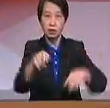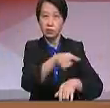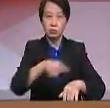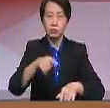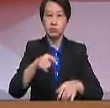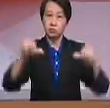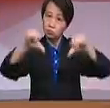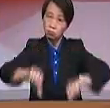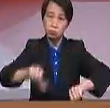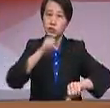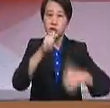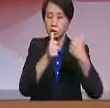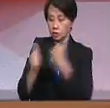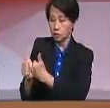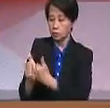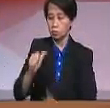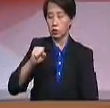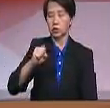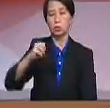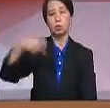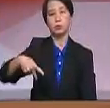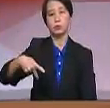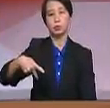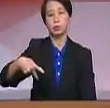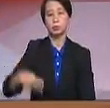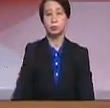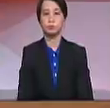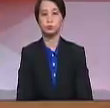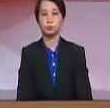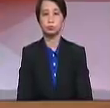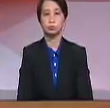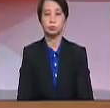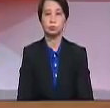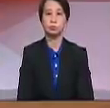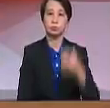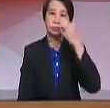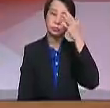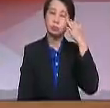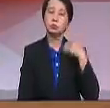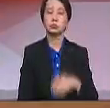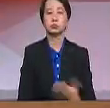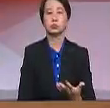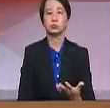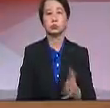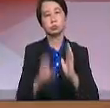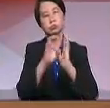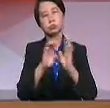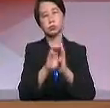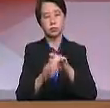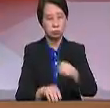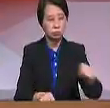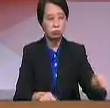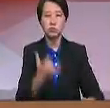dan gagal mematuhi SOP yang dikeluarkan oleh kerajaan. Antara kesalahan engkar